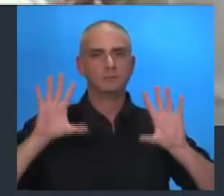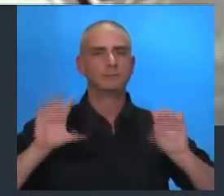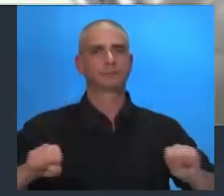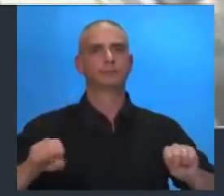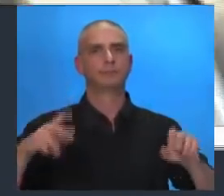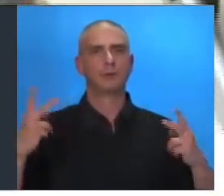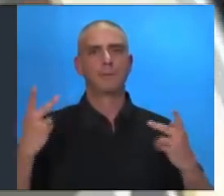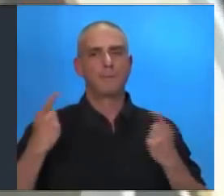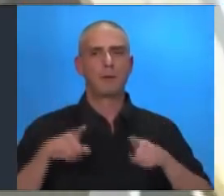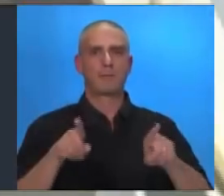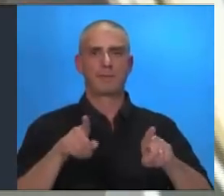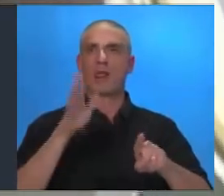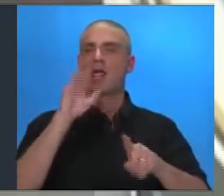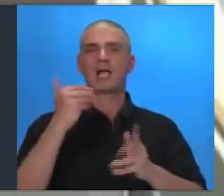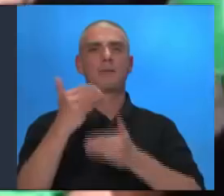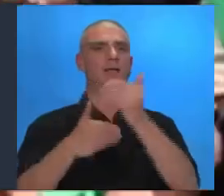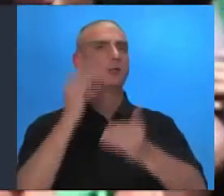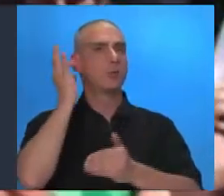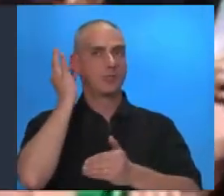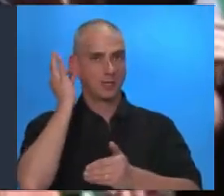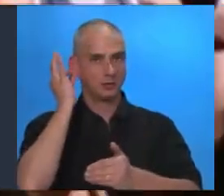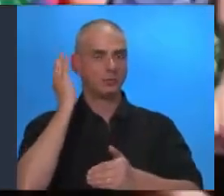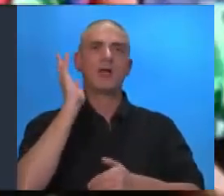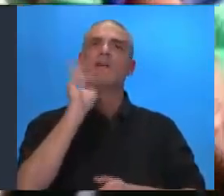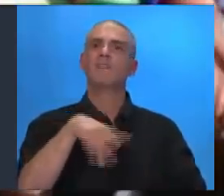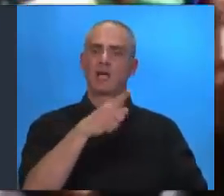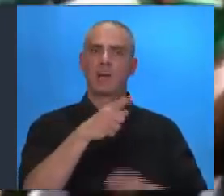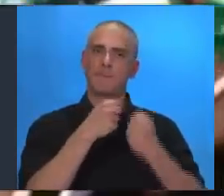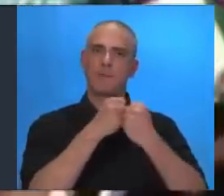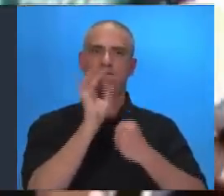במכה אחת, גם את קידום מעמד האישה וגם את המאבק בהשמנה.